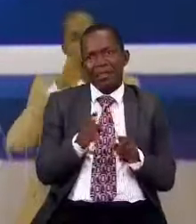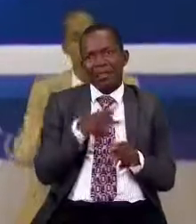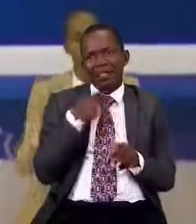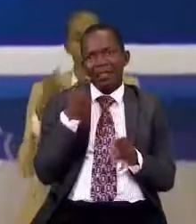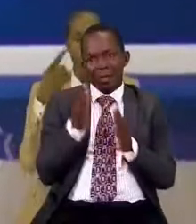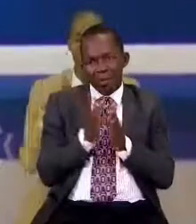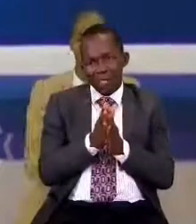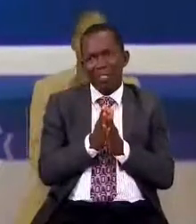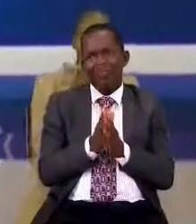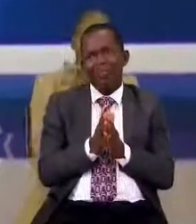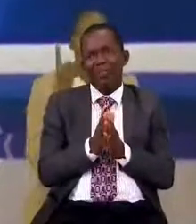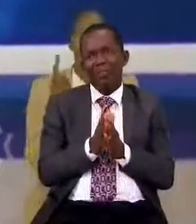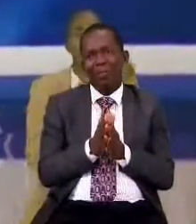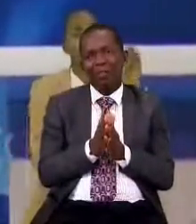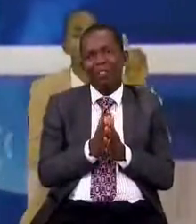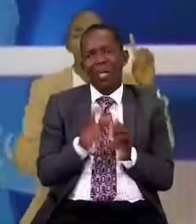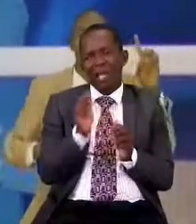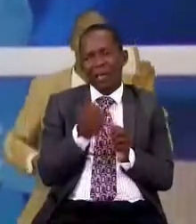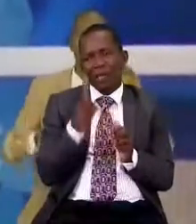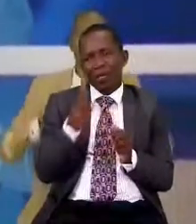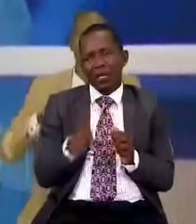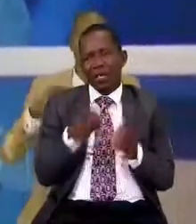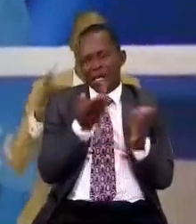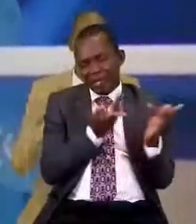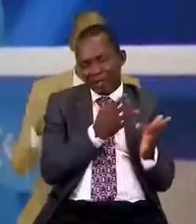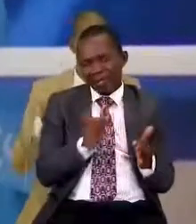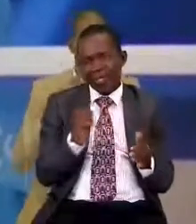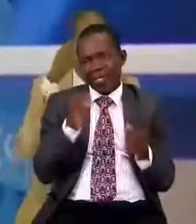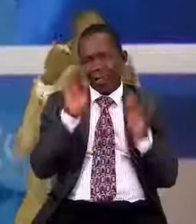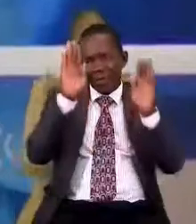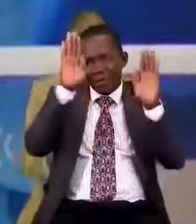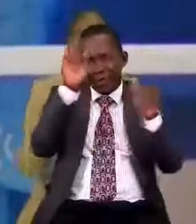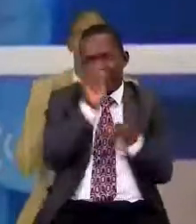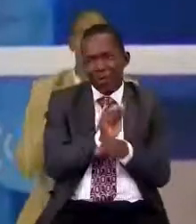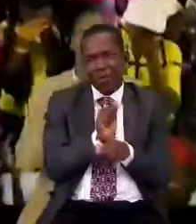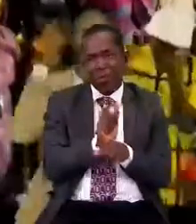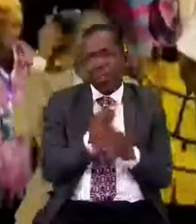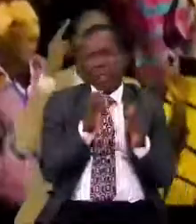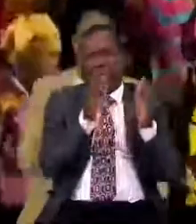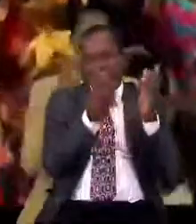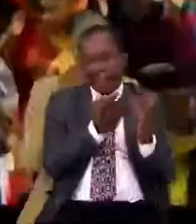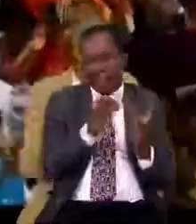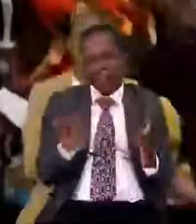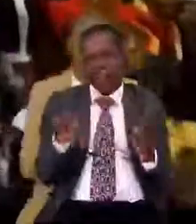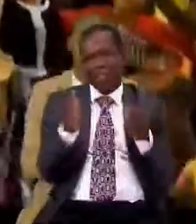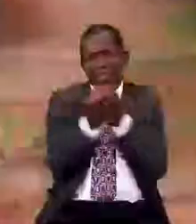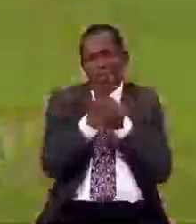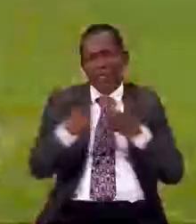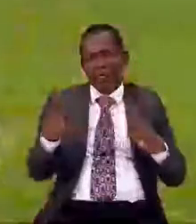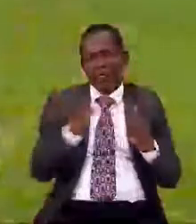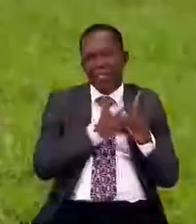miracle, qui espèrent leur délivrance, Seigneur, accorde-leur maintenant cela au nom de